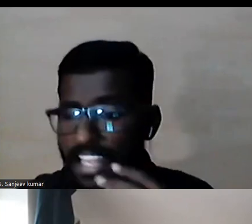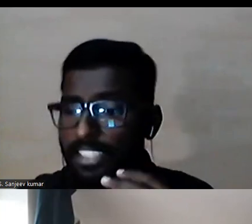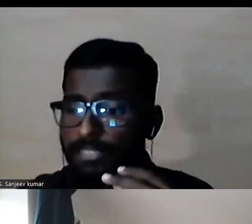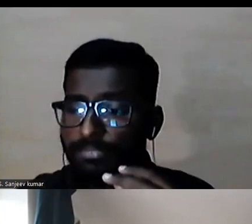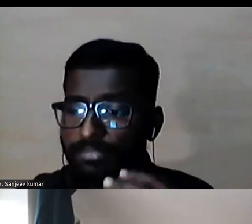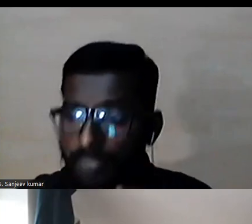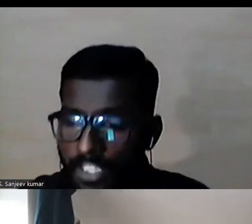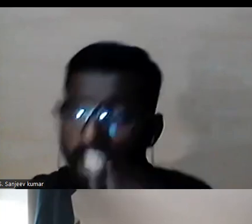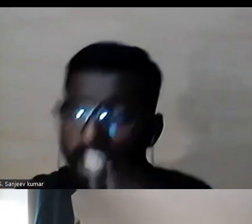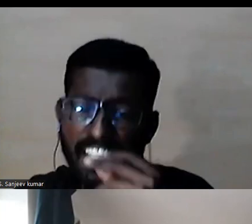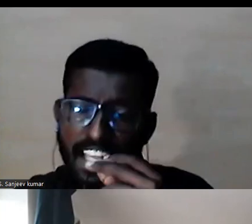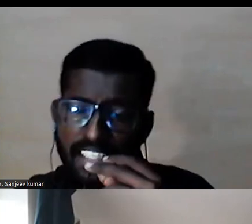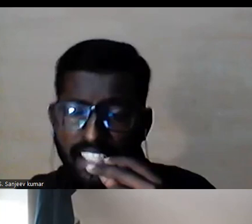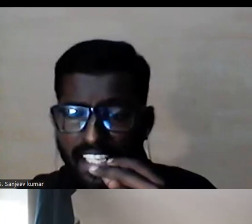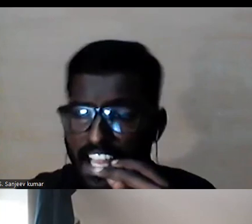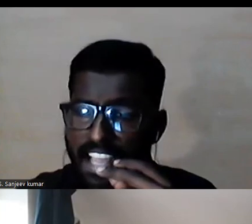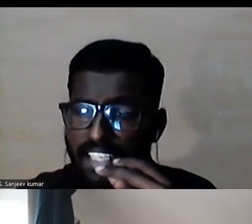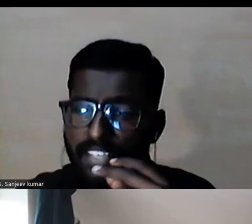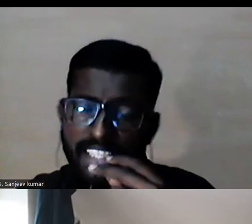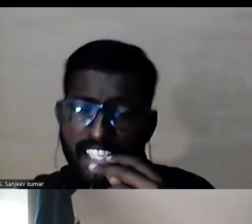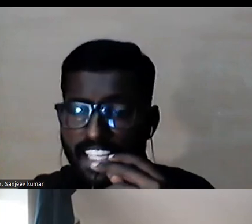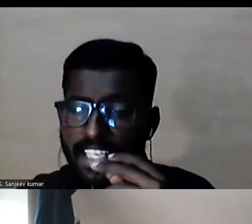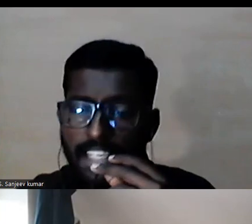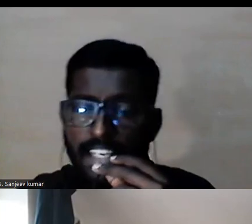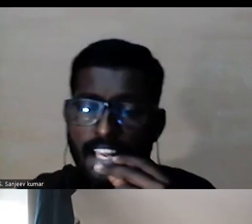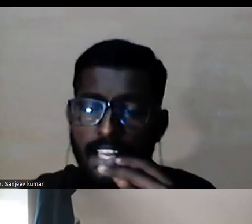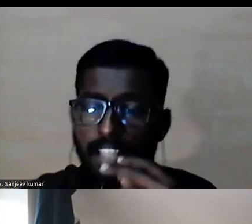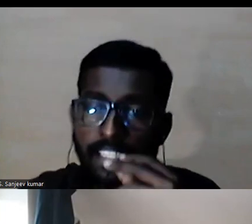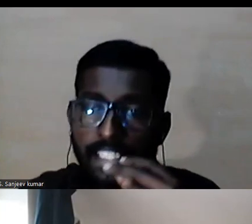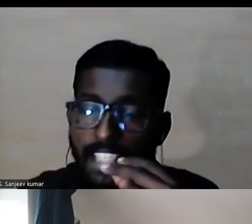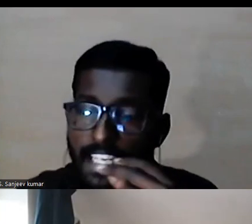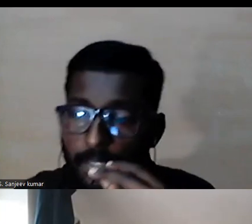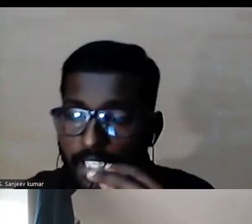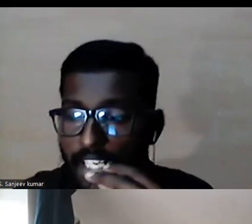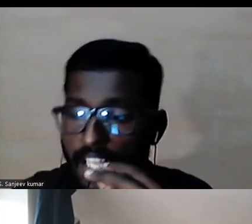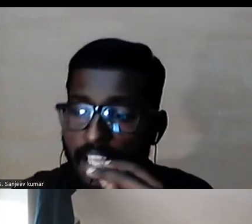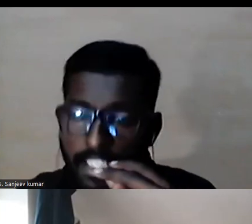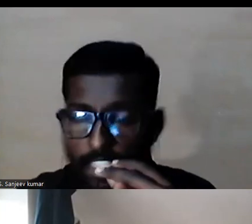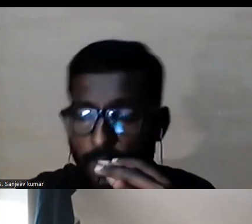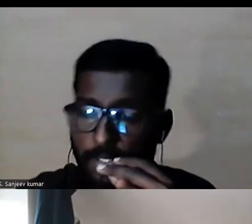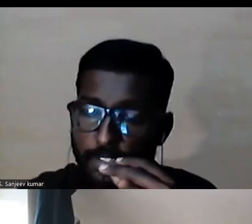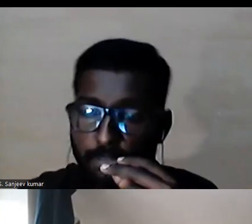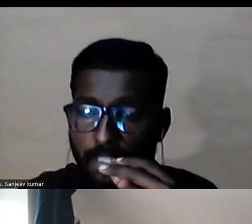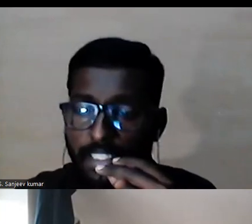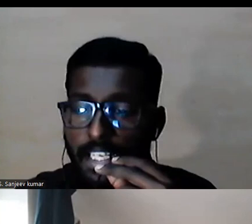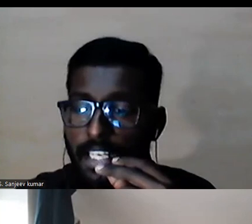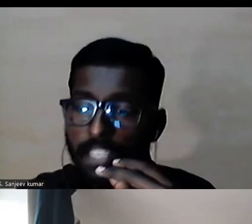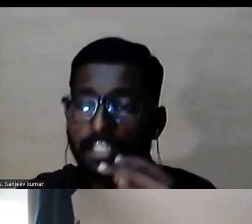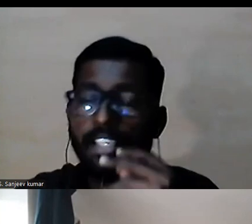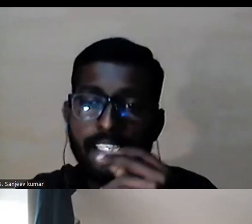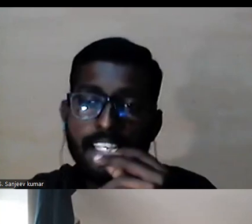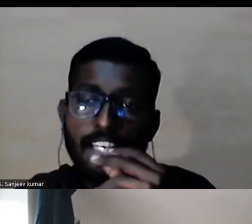யாரனா ஈனா ஈயனா இவருக்கு இணையாரனா இக்கனா உக்கனா எல்லோருக்கும்